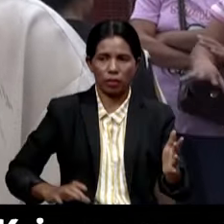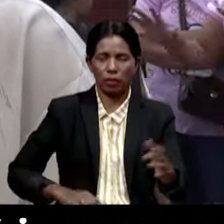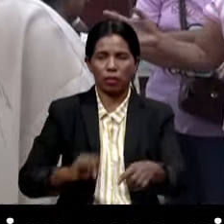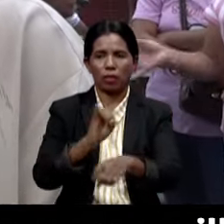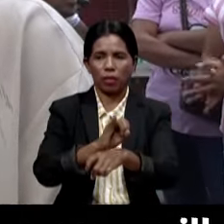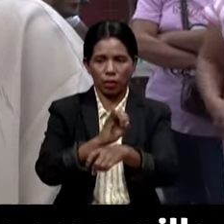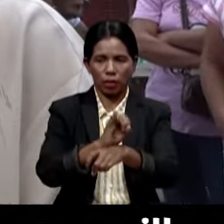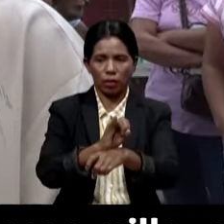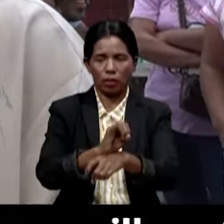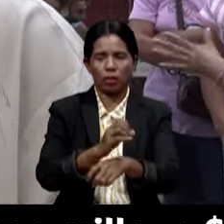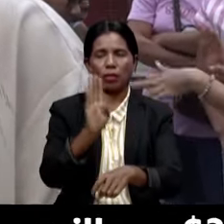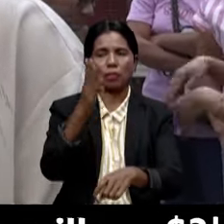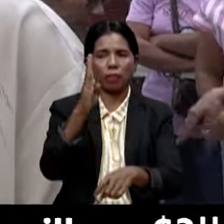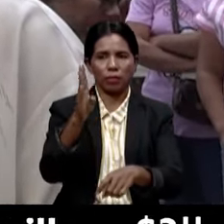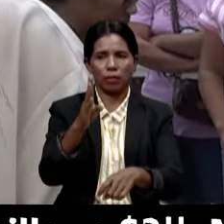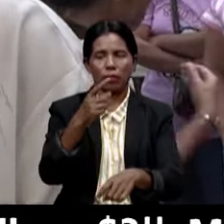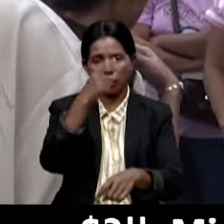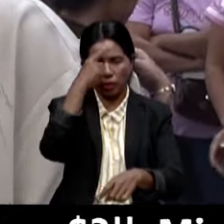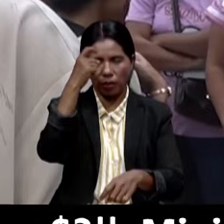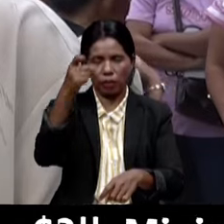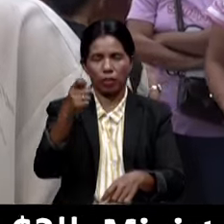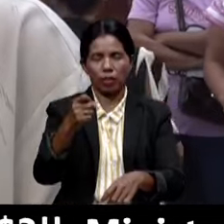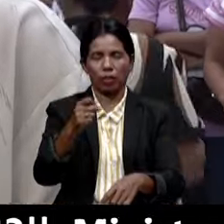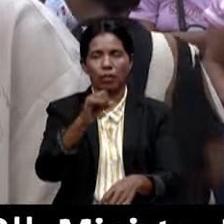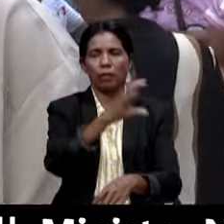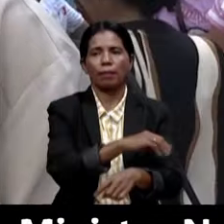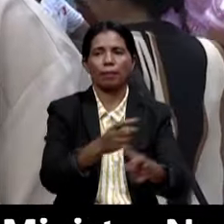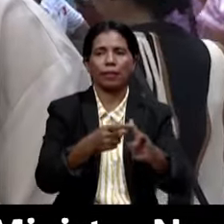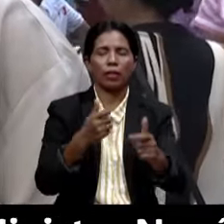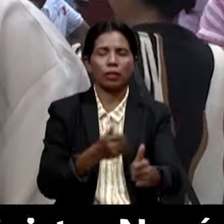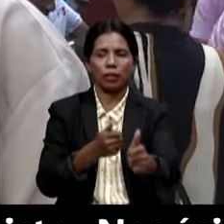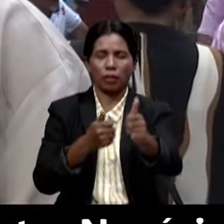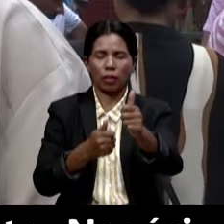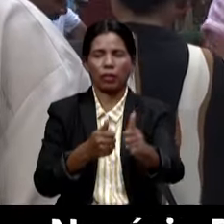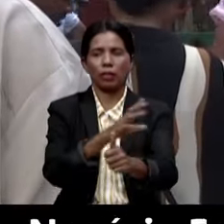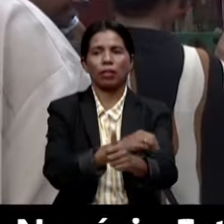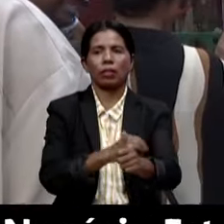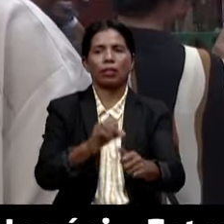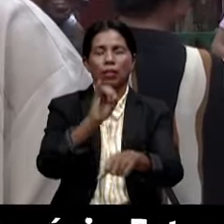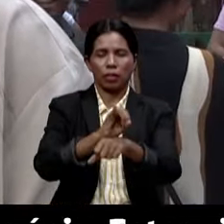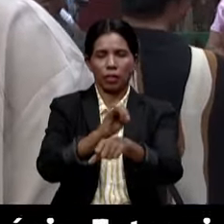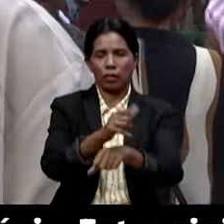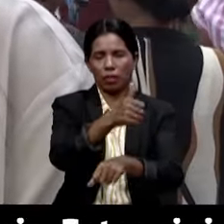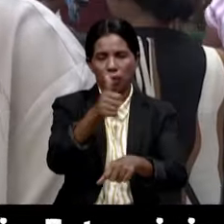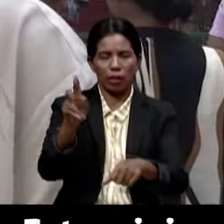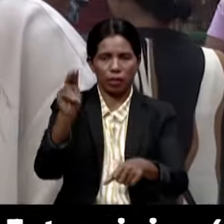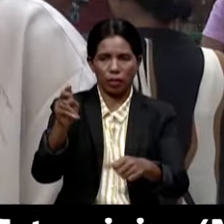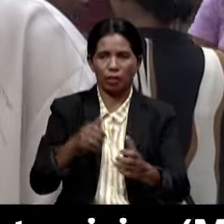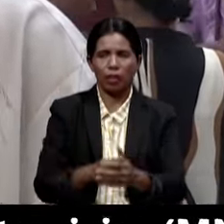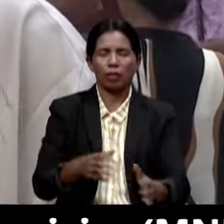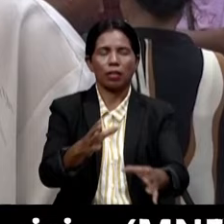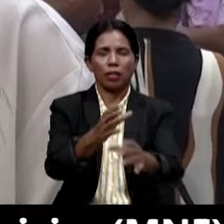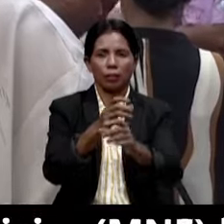de Lininian, azul, tamba na infeto Imaculada Conceição. Nebe Tuir, padroeira diocese ida ninian. Nema ka